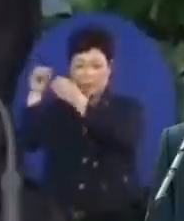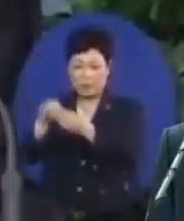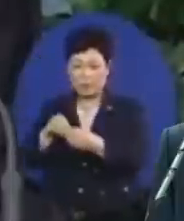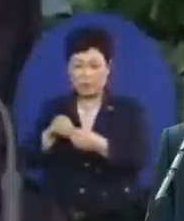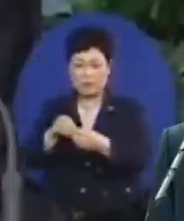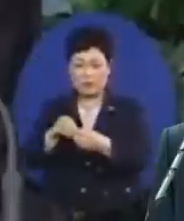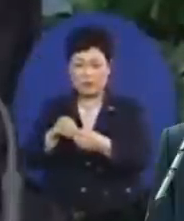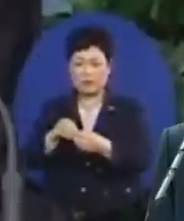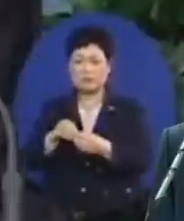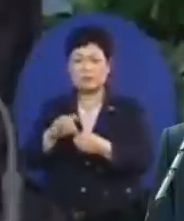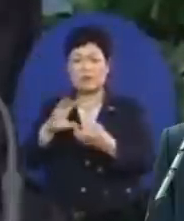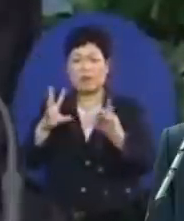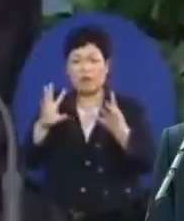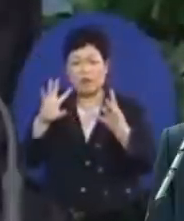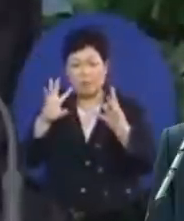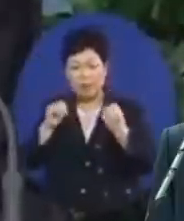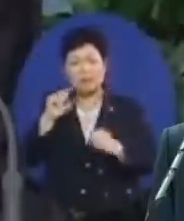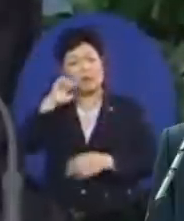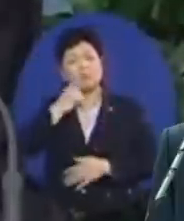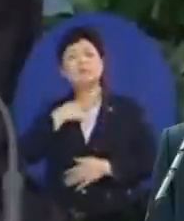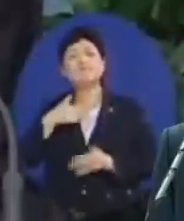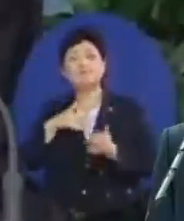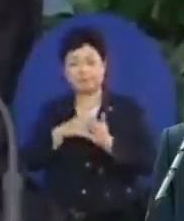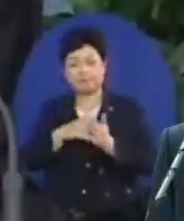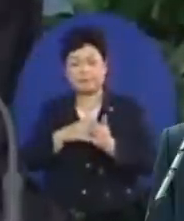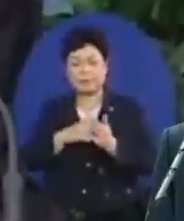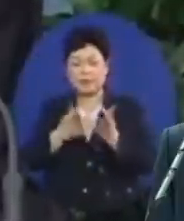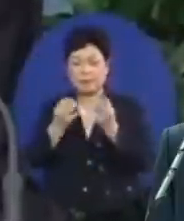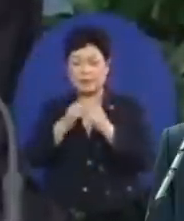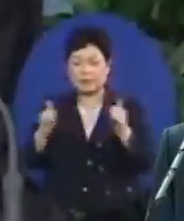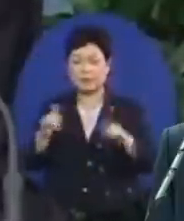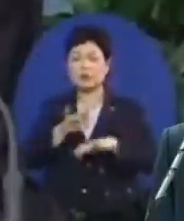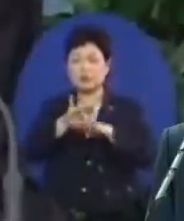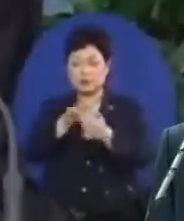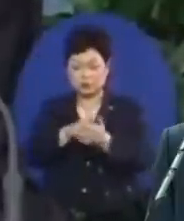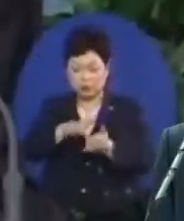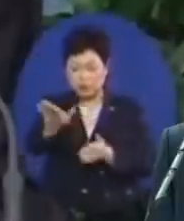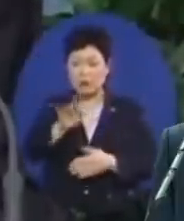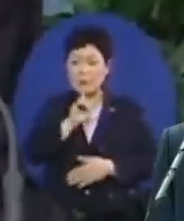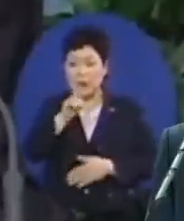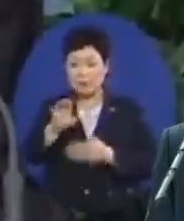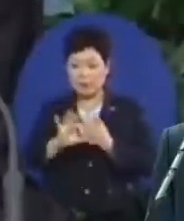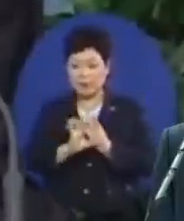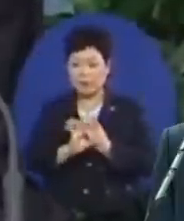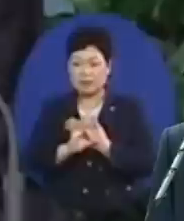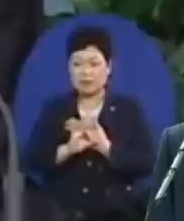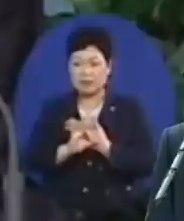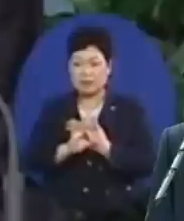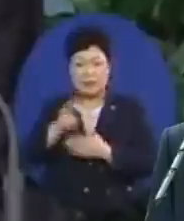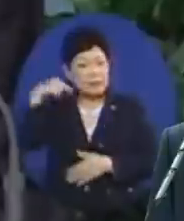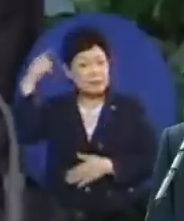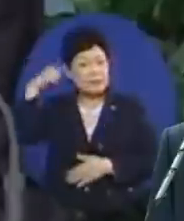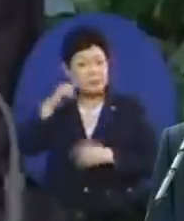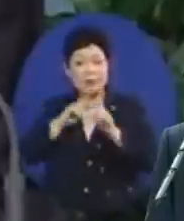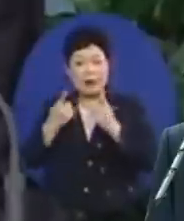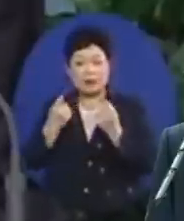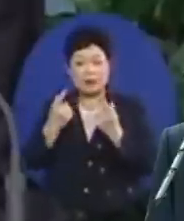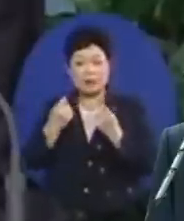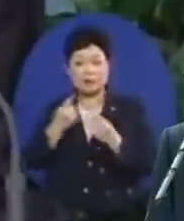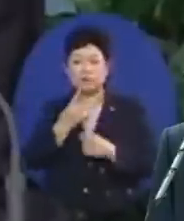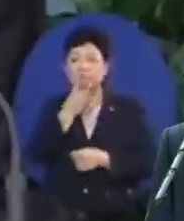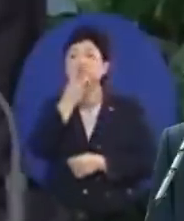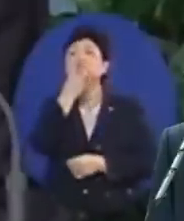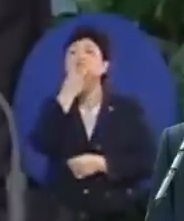그러한 시련을 많이 겪고 있는 것입니다. 많은 사람들이 귀신을 쫓아내라고 하면 미신 같은 소리를 한다고 비웃는